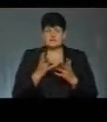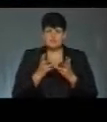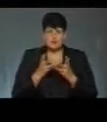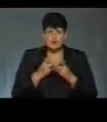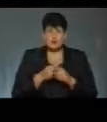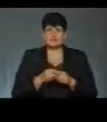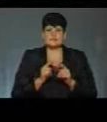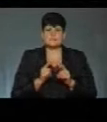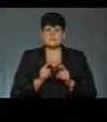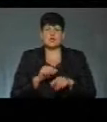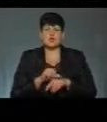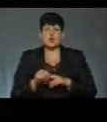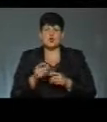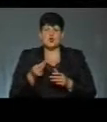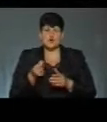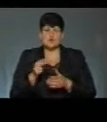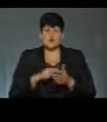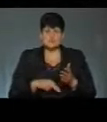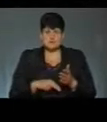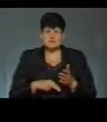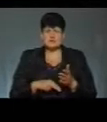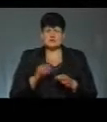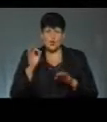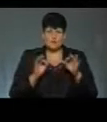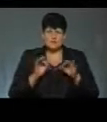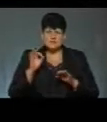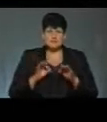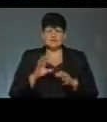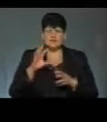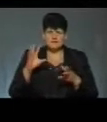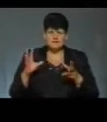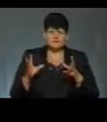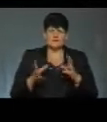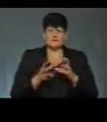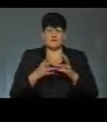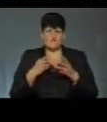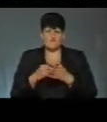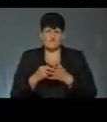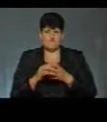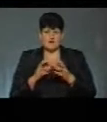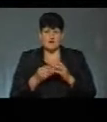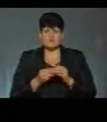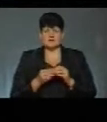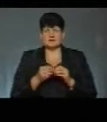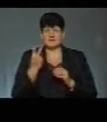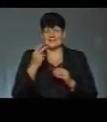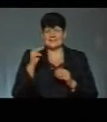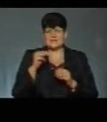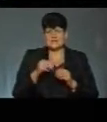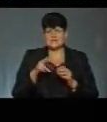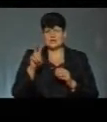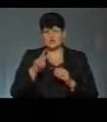згідно відповідних коефіцієнтів розрахунку автомобіля. Вартість розмитнення даного транспортного засобу стартує від $2000